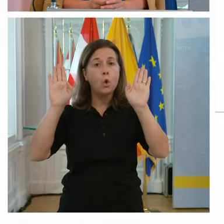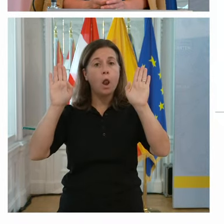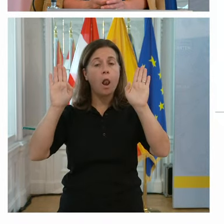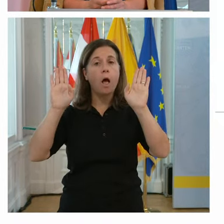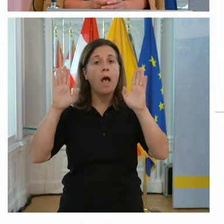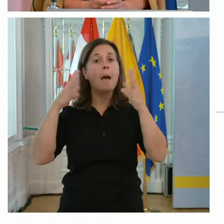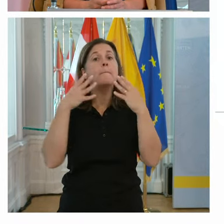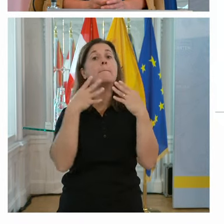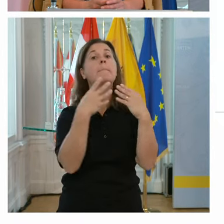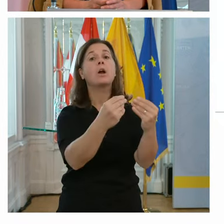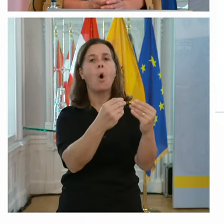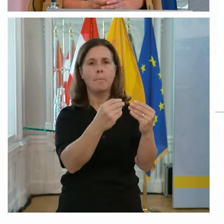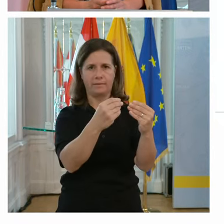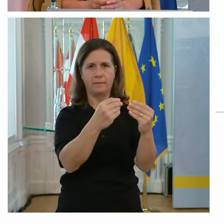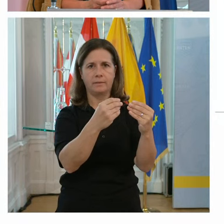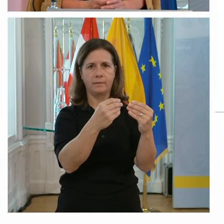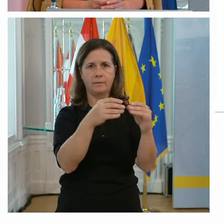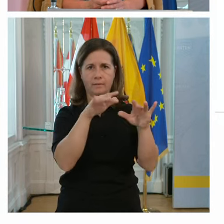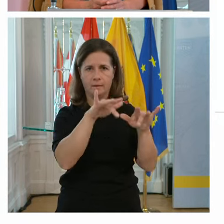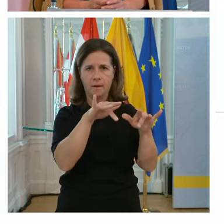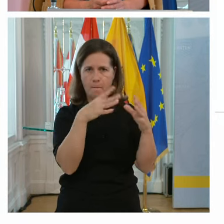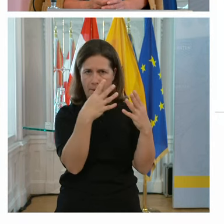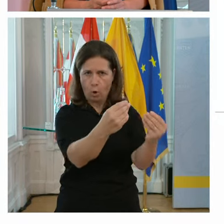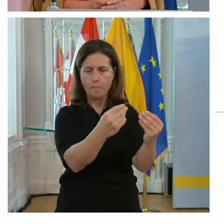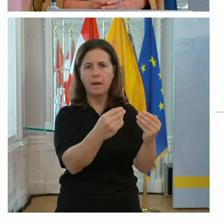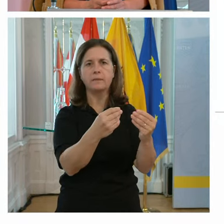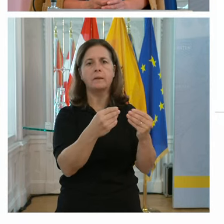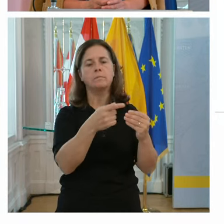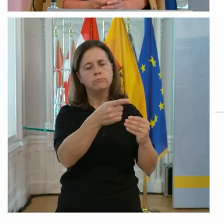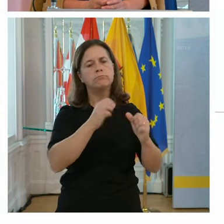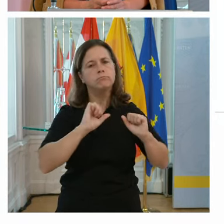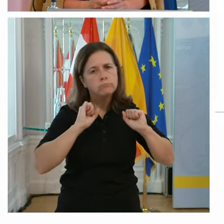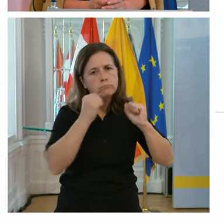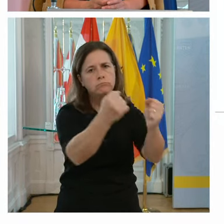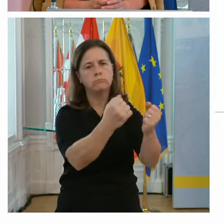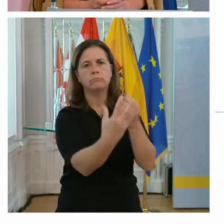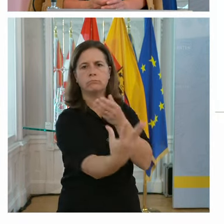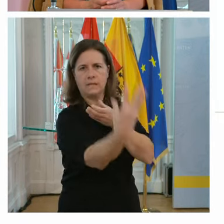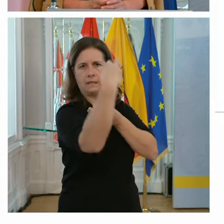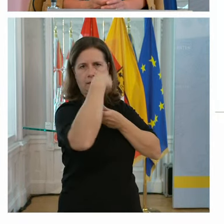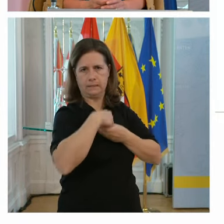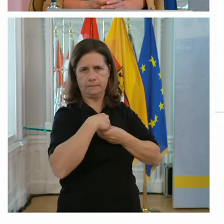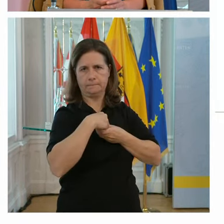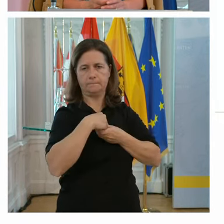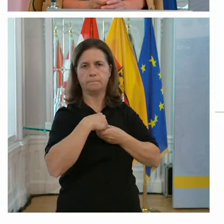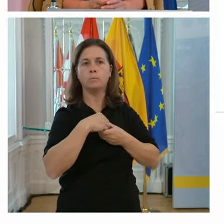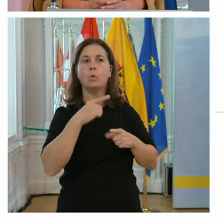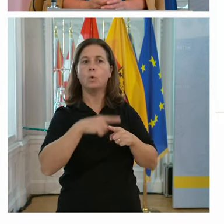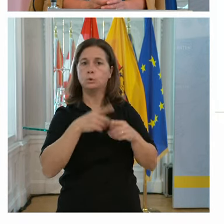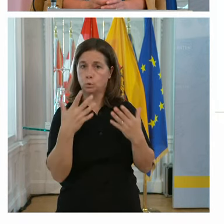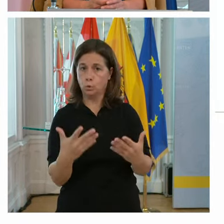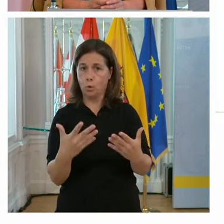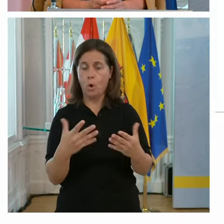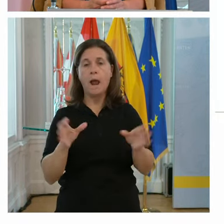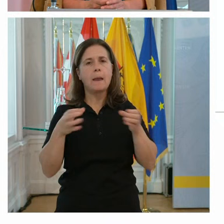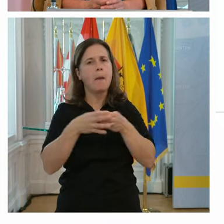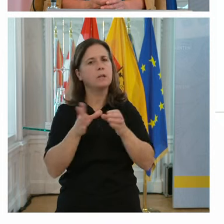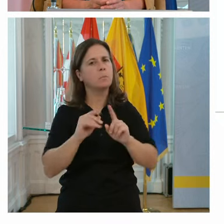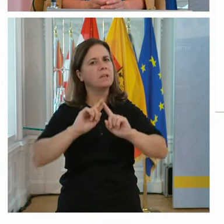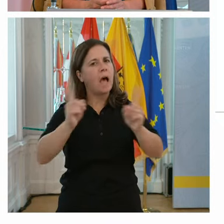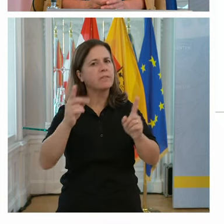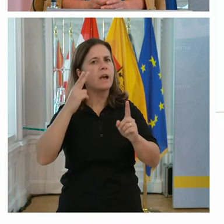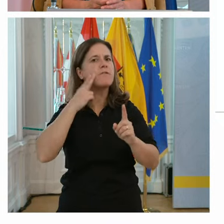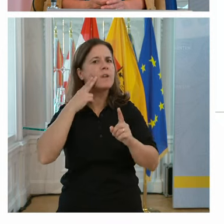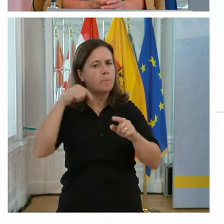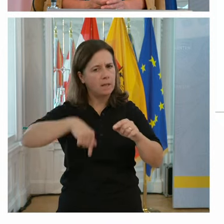die Asyl erhalten haben, offensiv zu integrieren. Und in dem Fall gemeinsam mit anderen Unternehmen